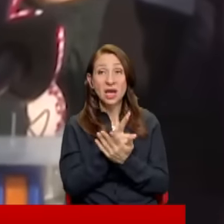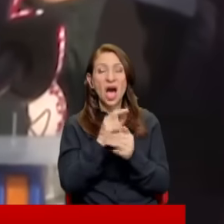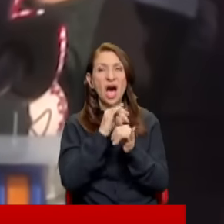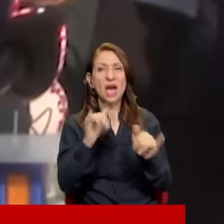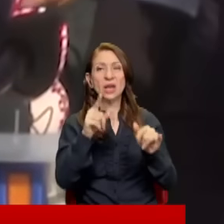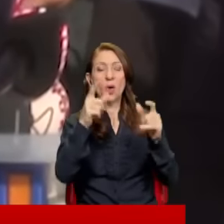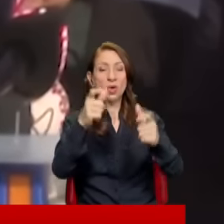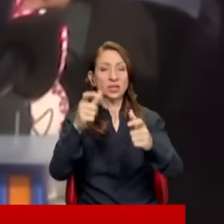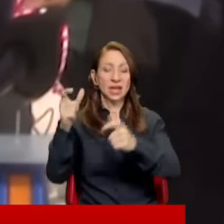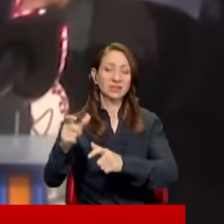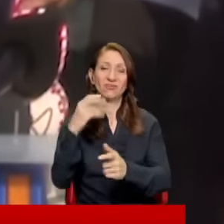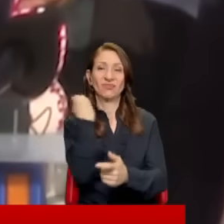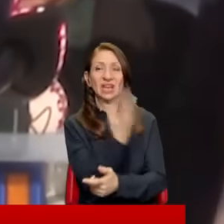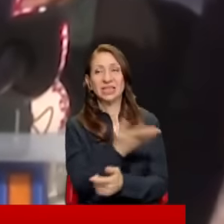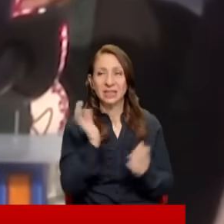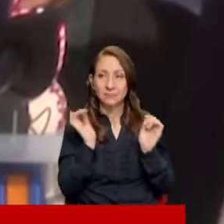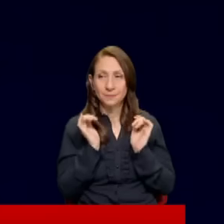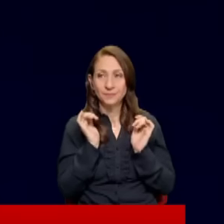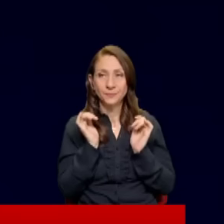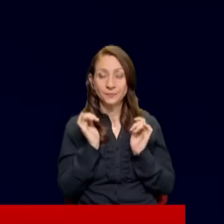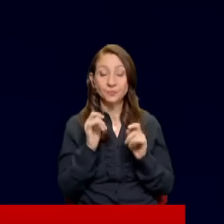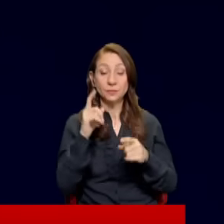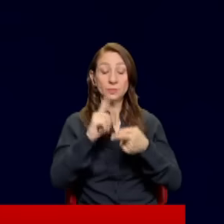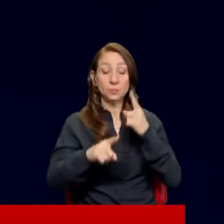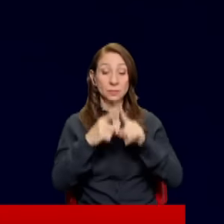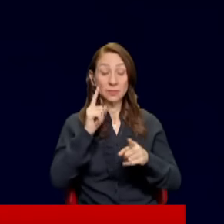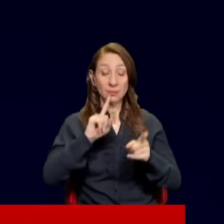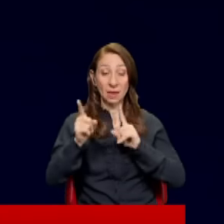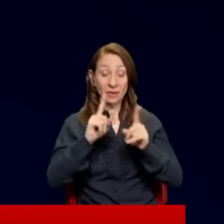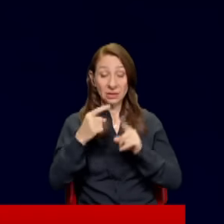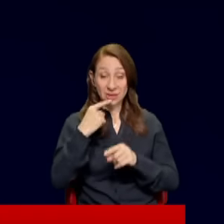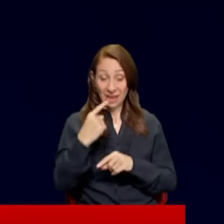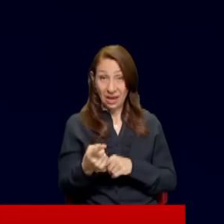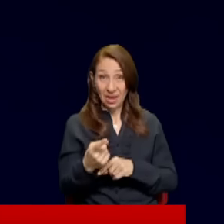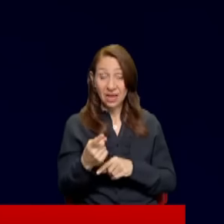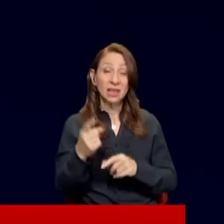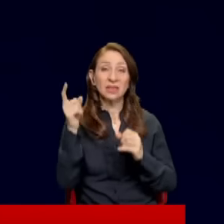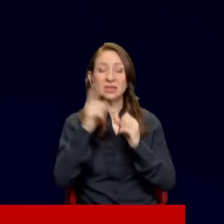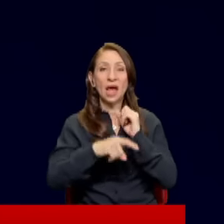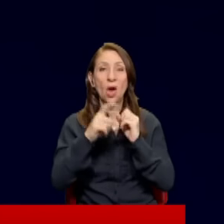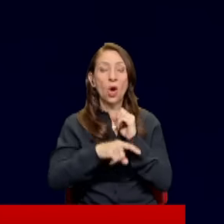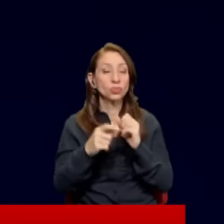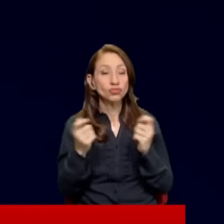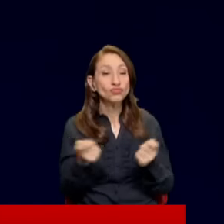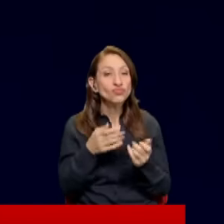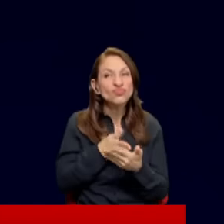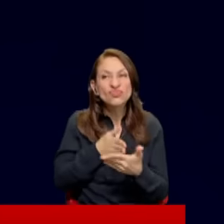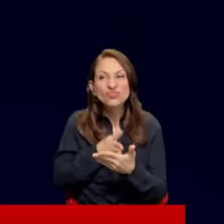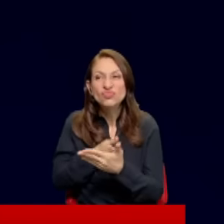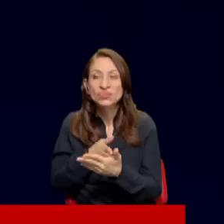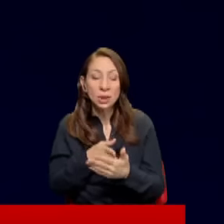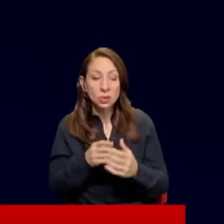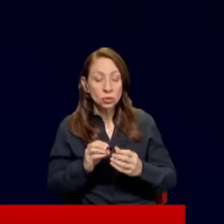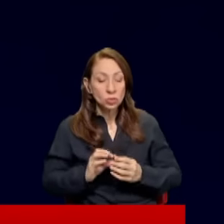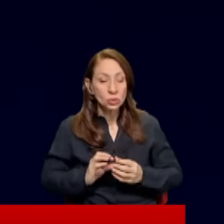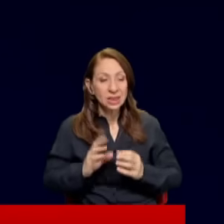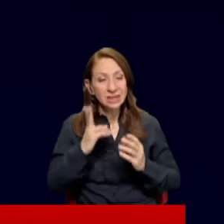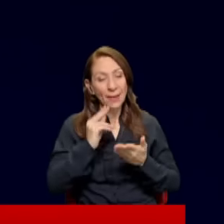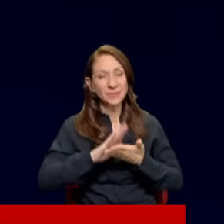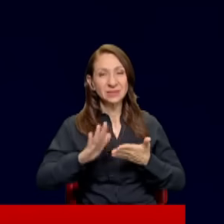aynı odaklar tarafından yazılmıştır siyasi dava denilerek Terör kalkışmasının aklanmalıyız